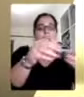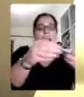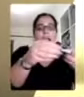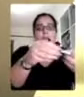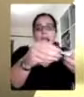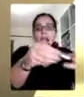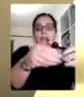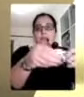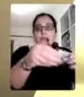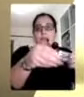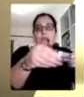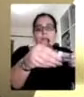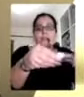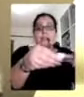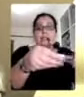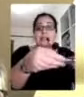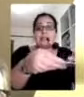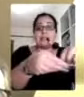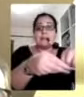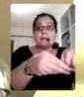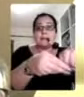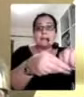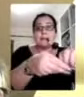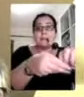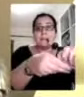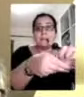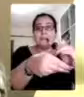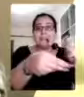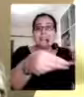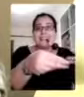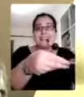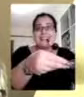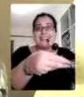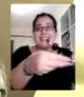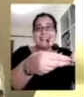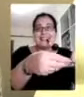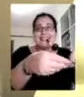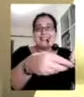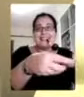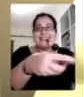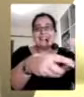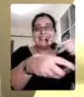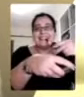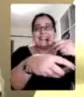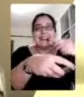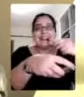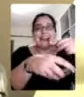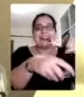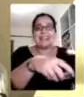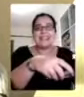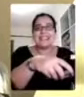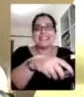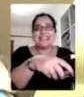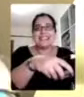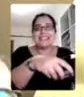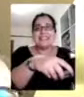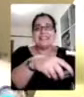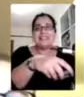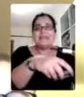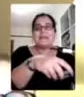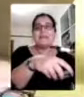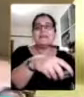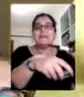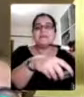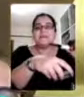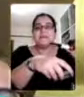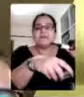tablam kırıldı. Kül Ha. tablası kırıldı. Ben de gidip yenisini almadım. O yüzden şimdi kibriti yakıyorsunuz, çöpünü koyacak yer yok. Öyle